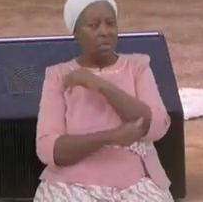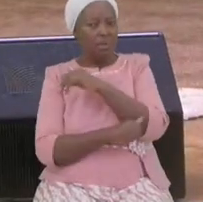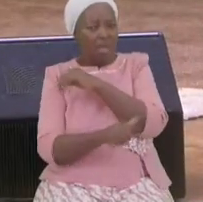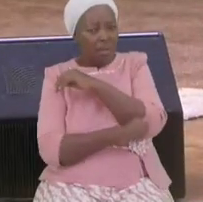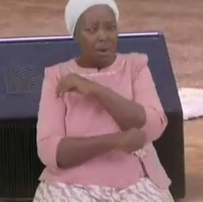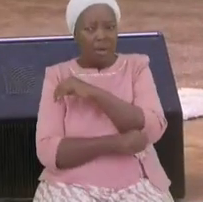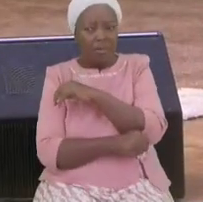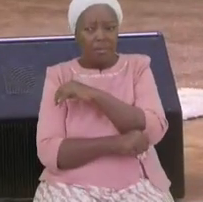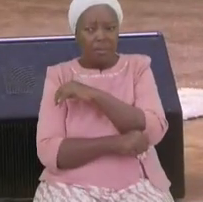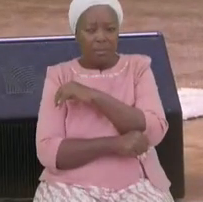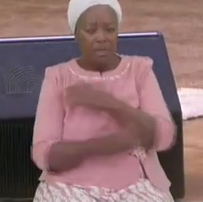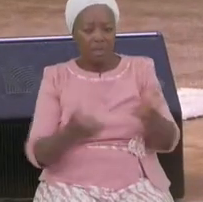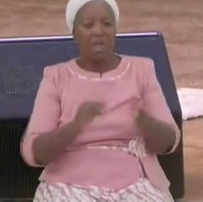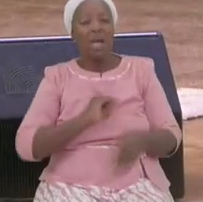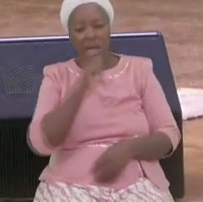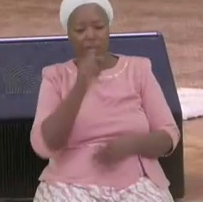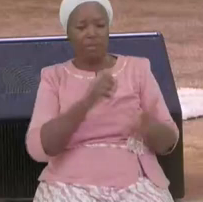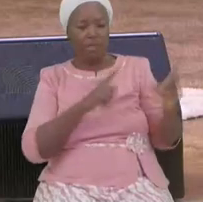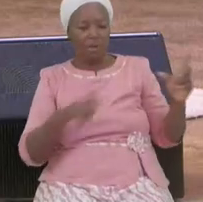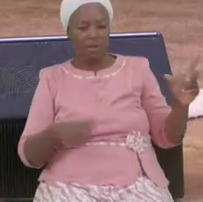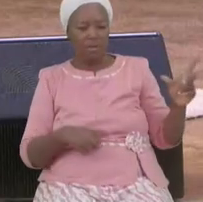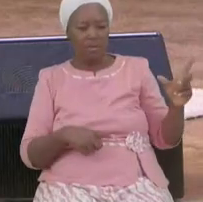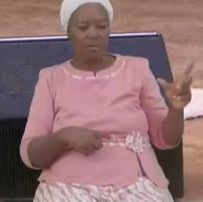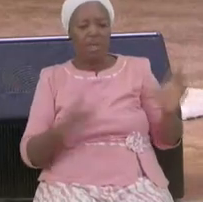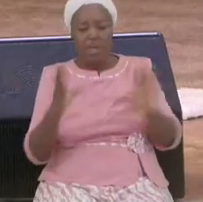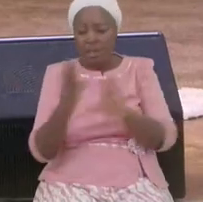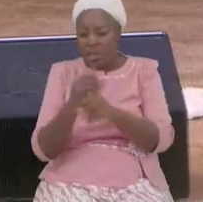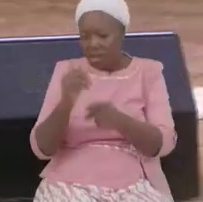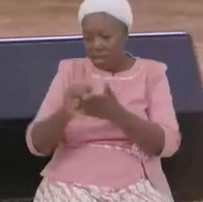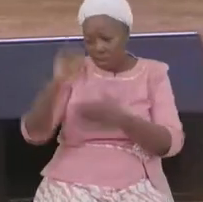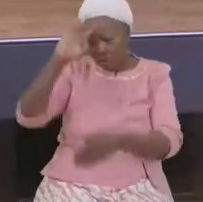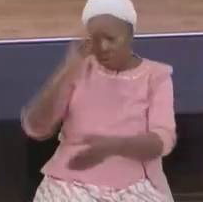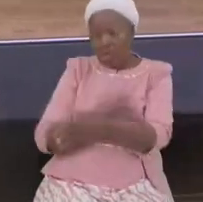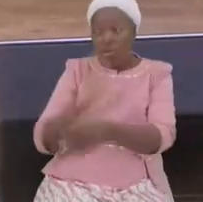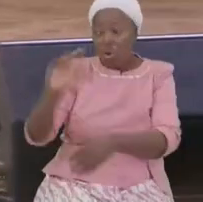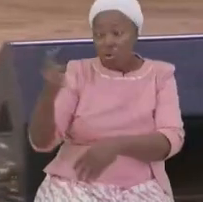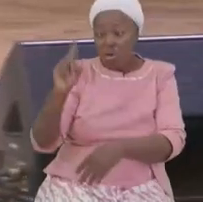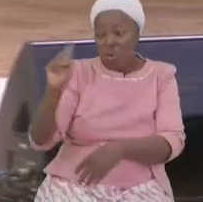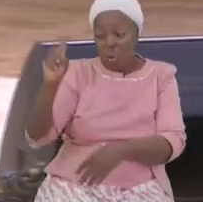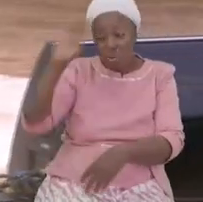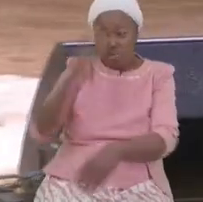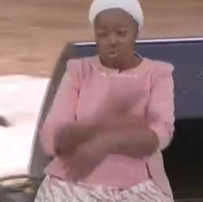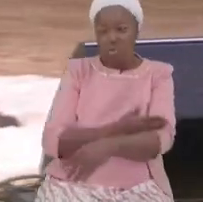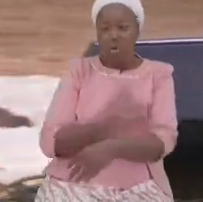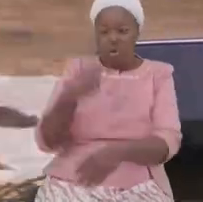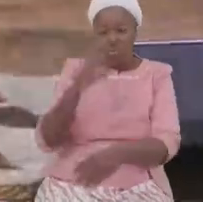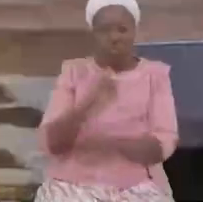me voici Seigneur. Prends ton fils unique.